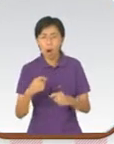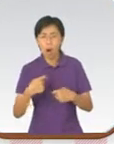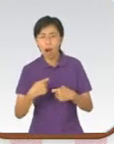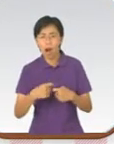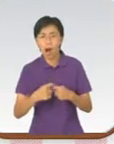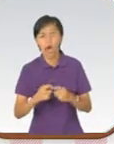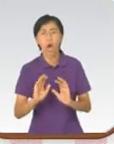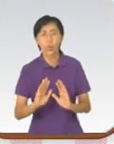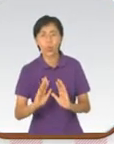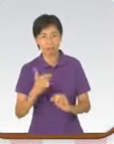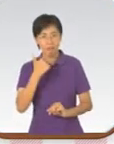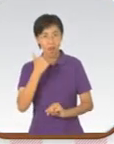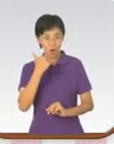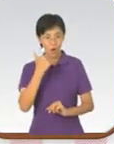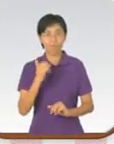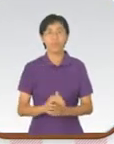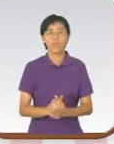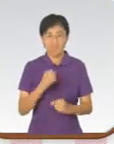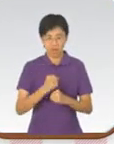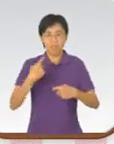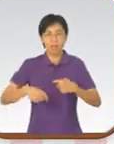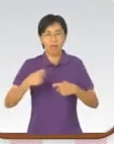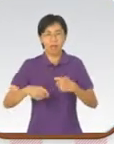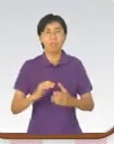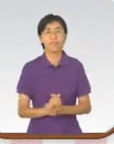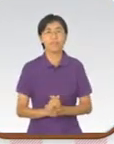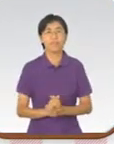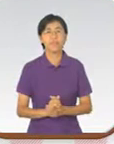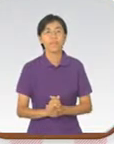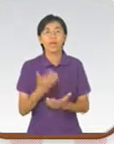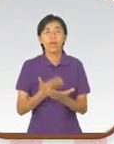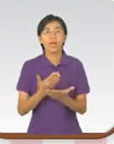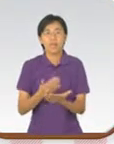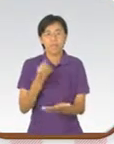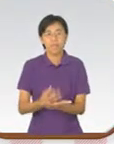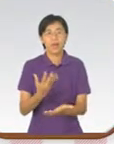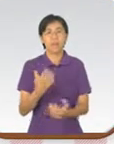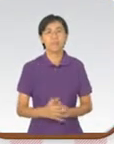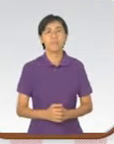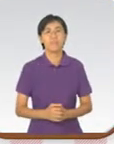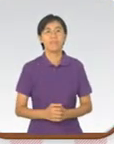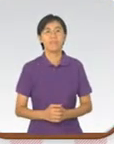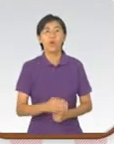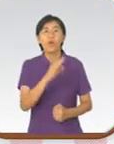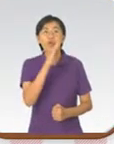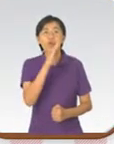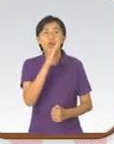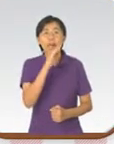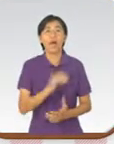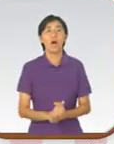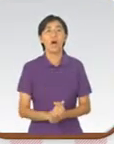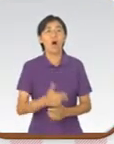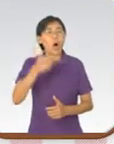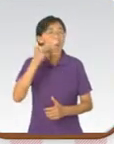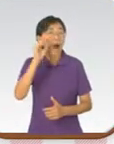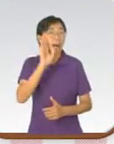ต่ว่าอร่อยกว่าในขณะเดียวกันราคาสูงกว่าแต่ถ้าเราใช้ช็อกโกแลตที่เป็นช็อกโกแลตโคต